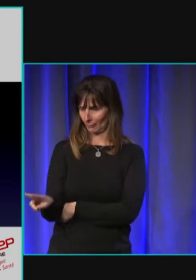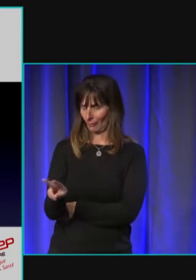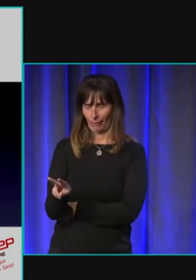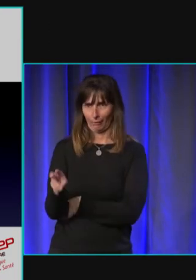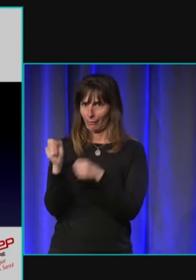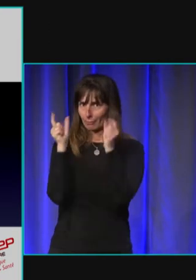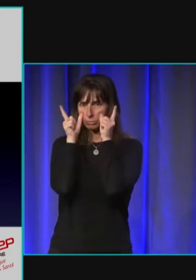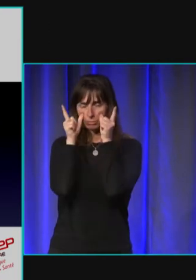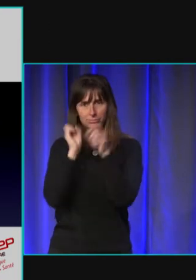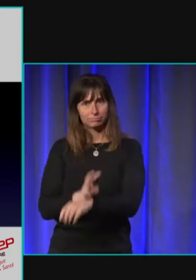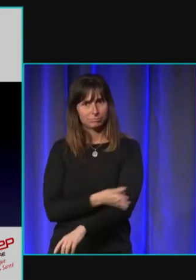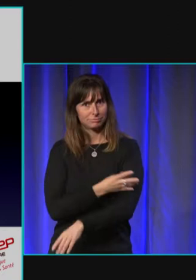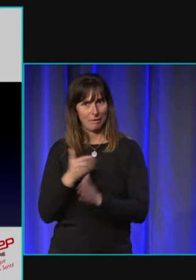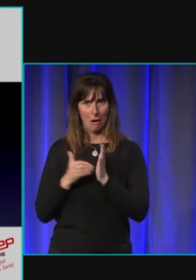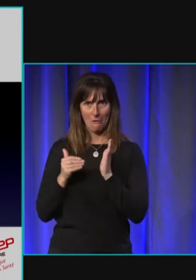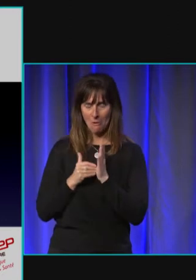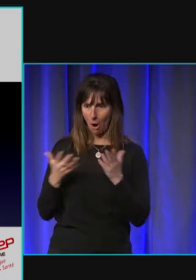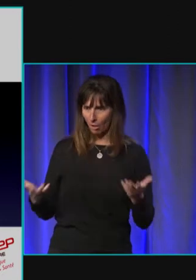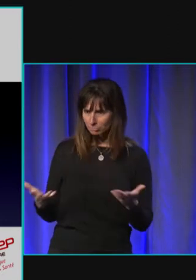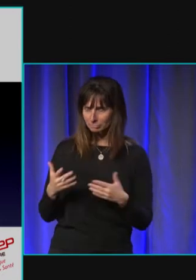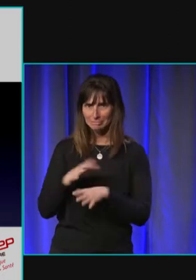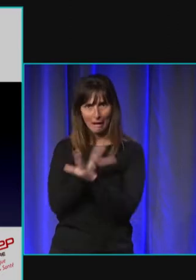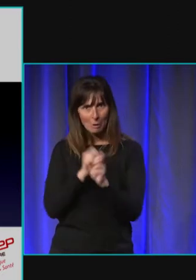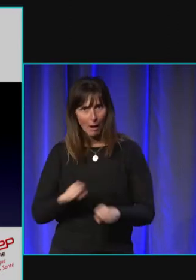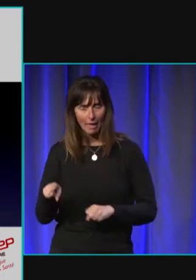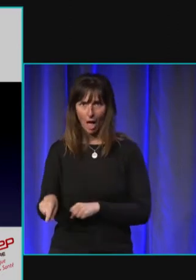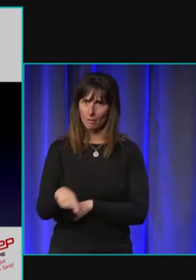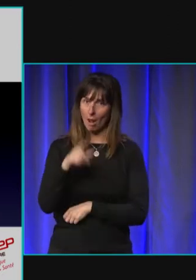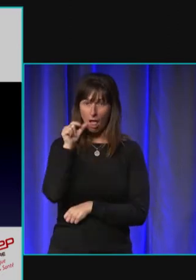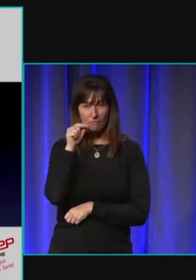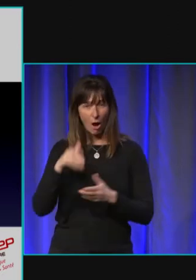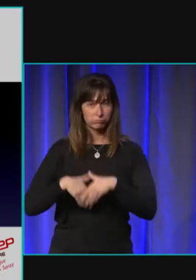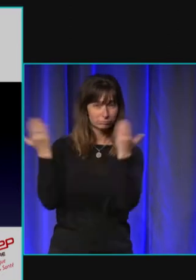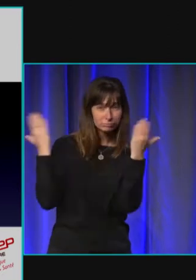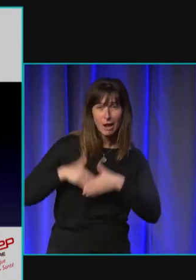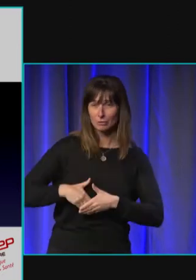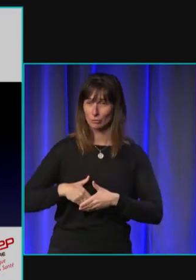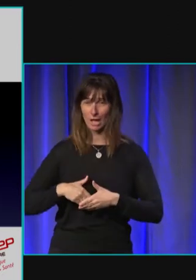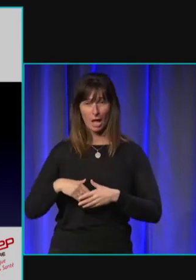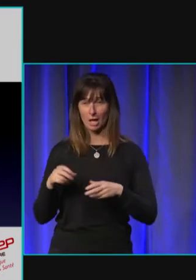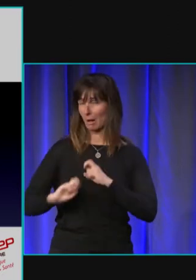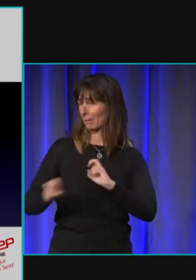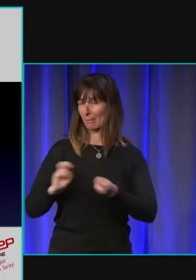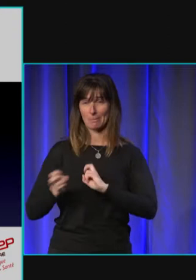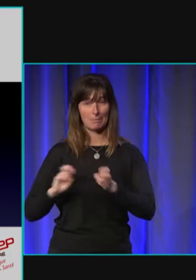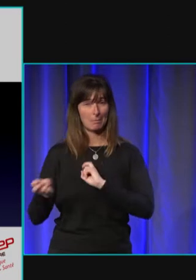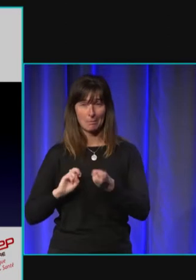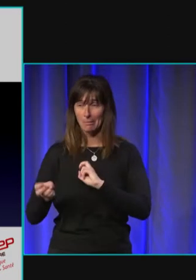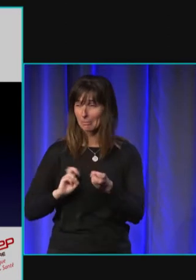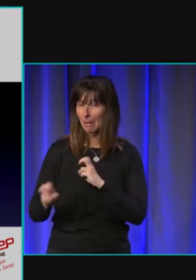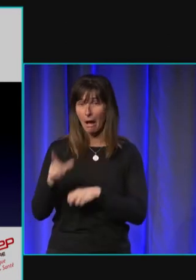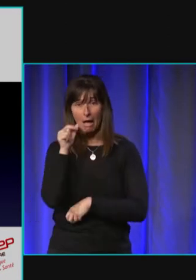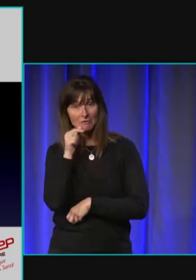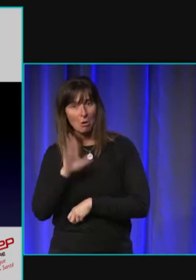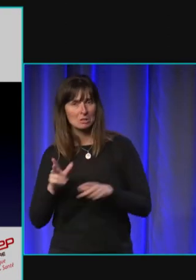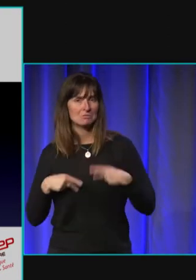de leur capacité à pouvoir résister toute la journée, eh bien, aux efforts de la vie